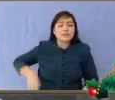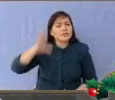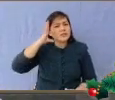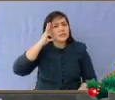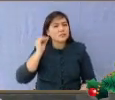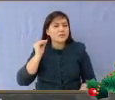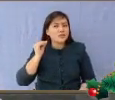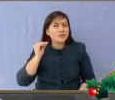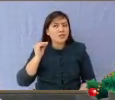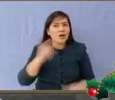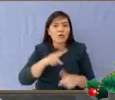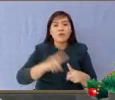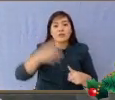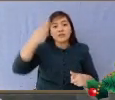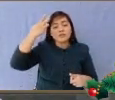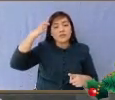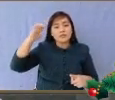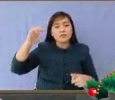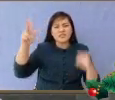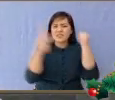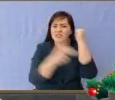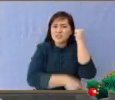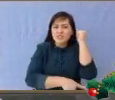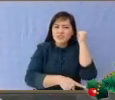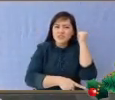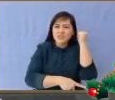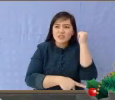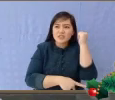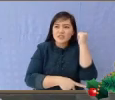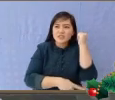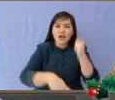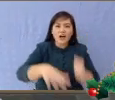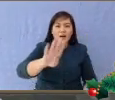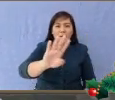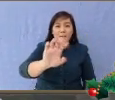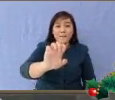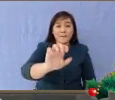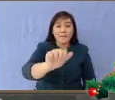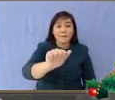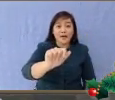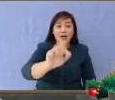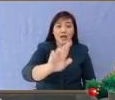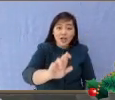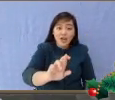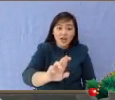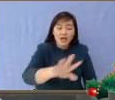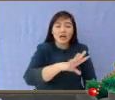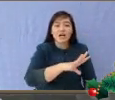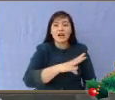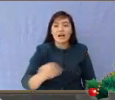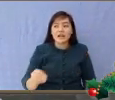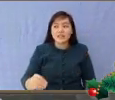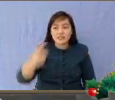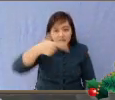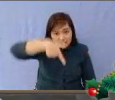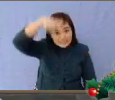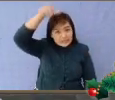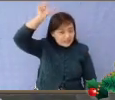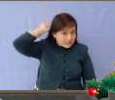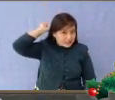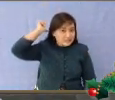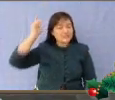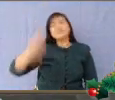siya po ay nakapatay ng lion? Yung experience ni David na napatay po niya si Goliath? Yung experience ni David na siya